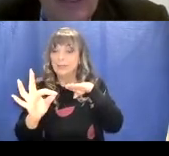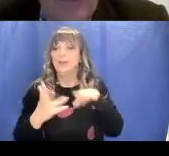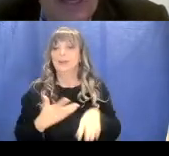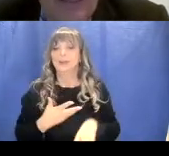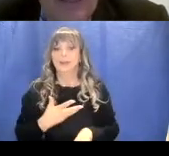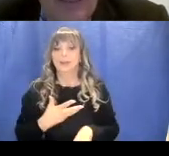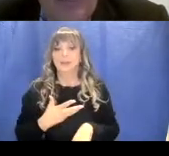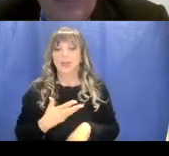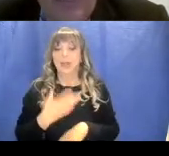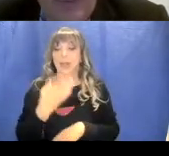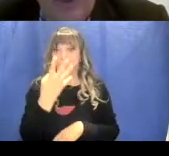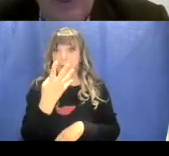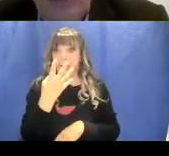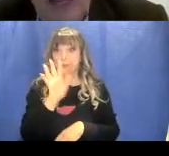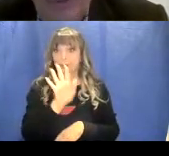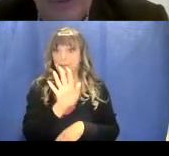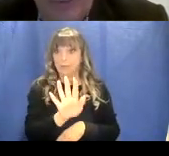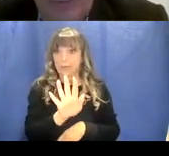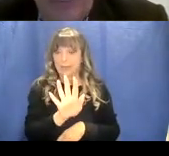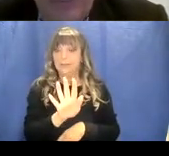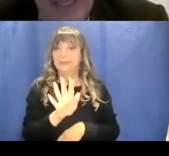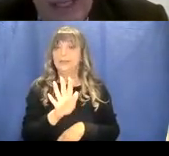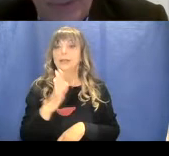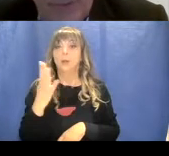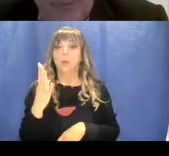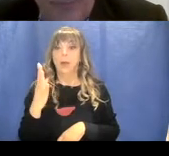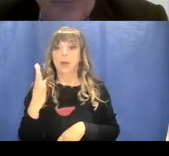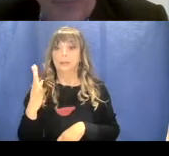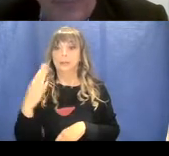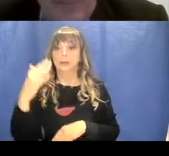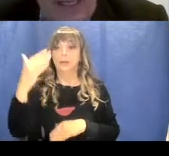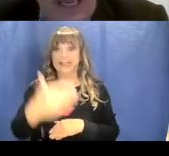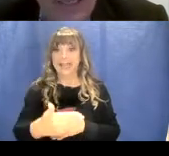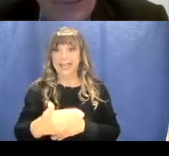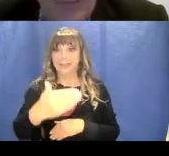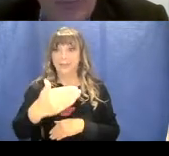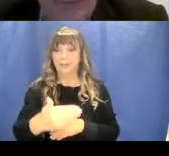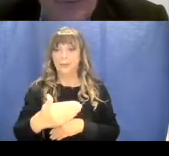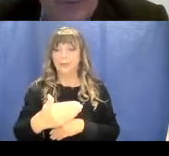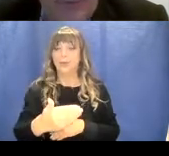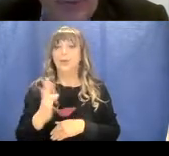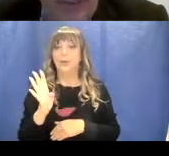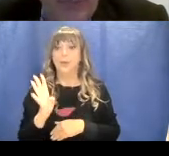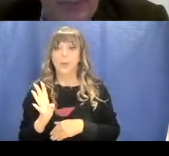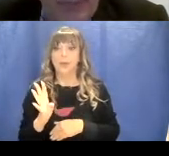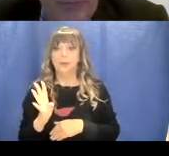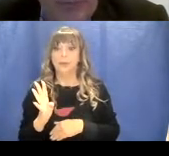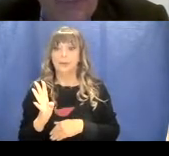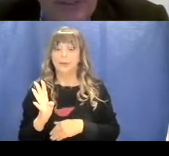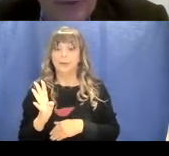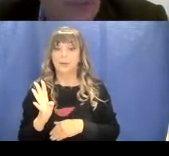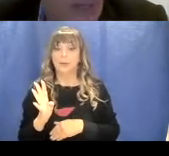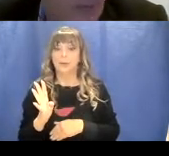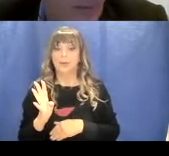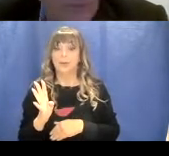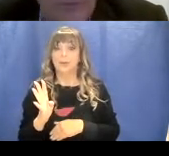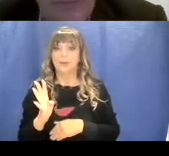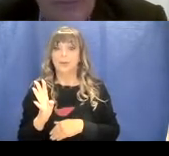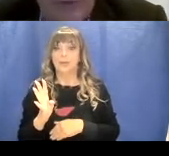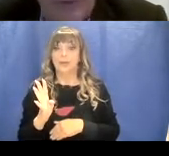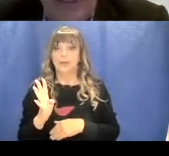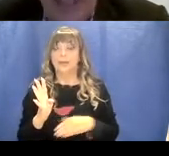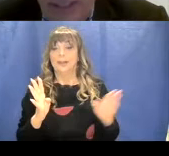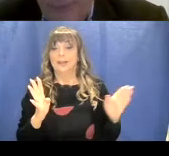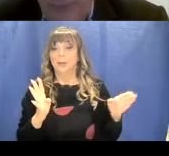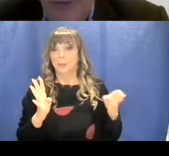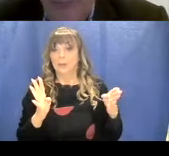qui davanti poi quattro dietro e altri quattro che uniscono la faccia davanti con la